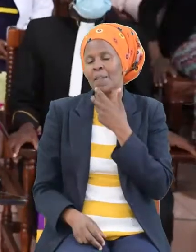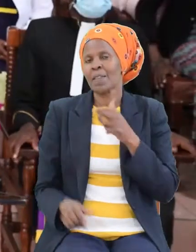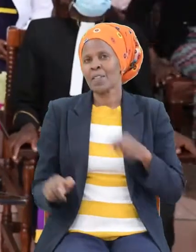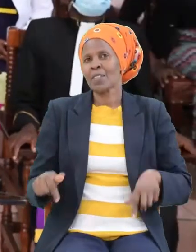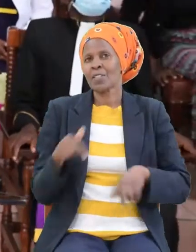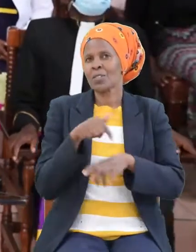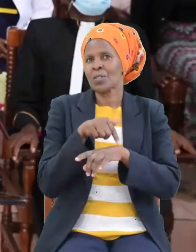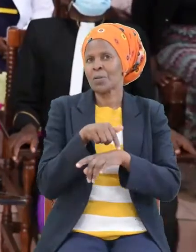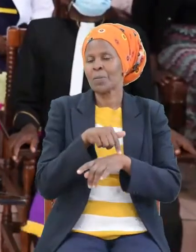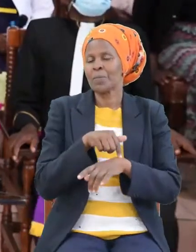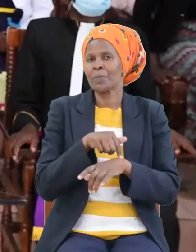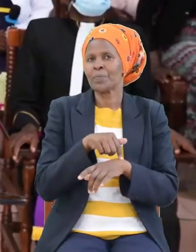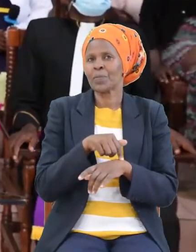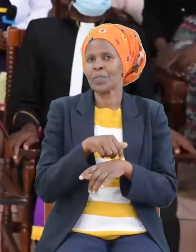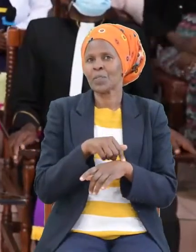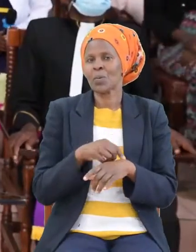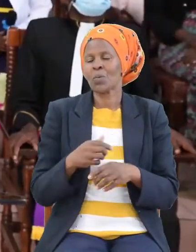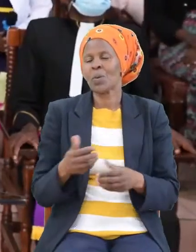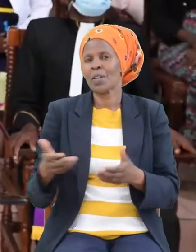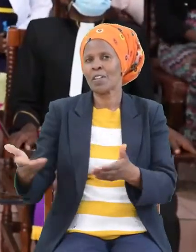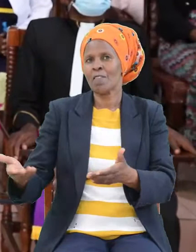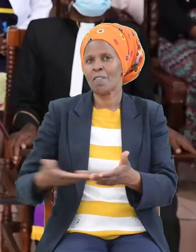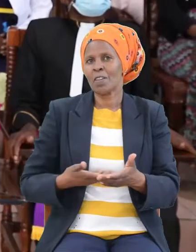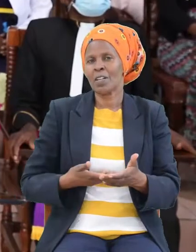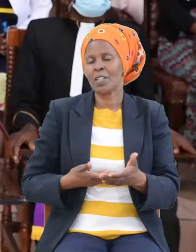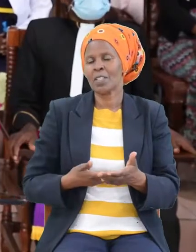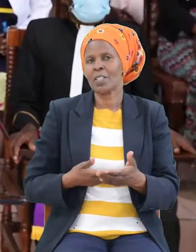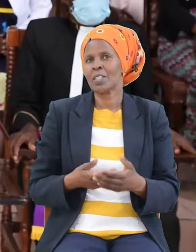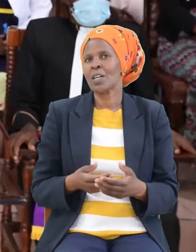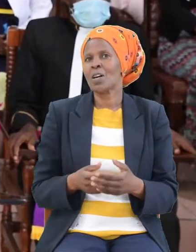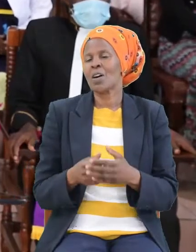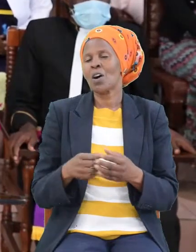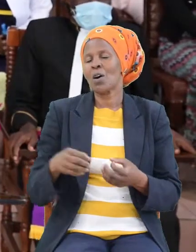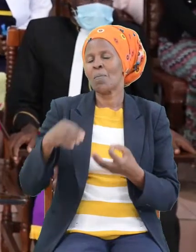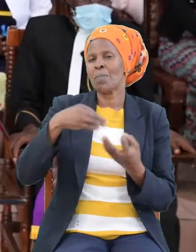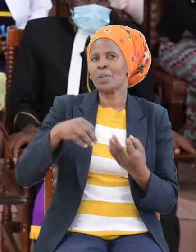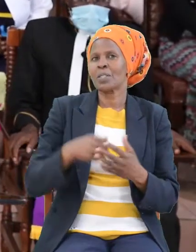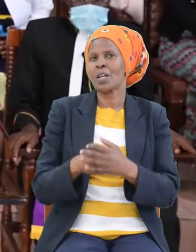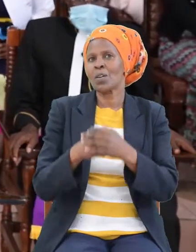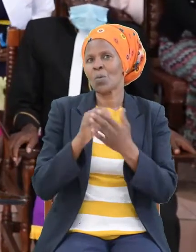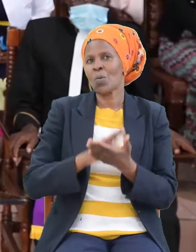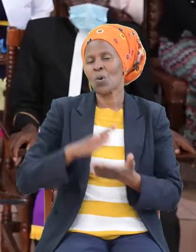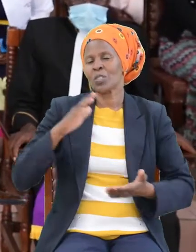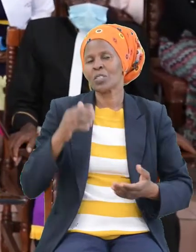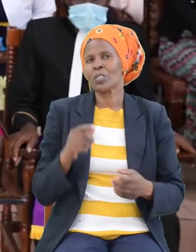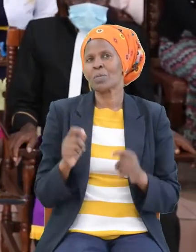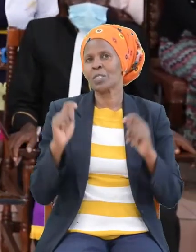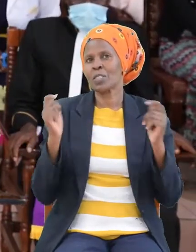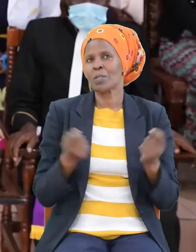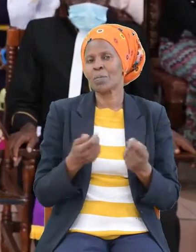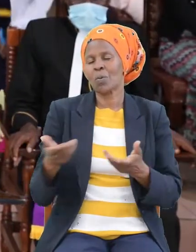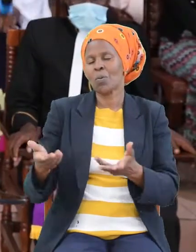Wakati huu tutaalika kikundi cha kusifu na kuabudu.